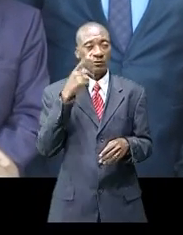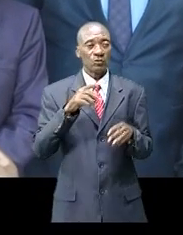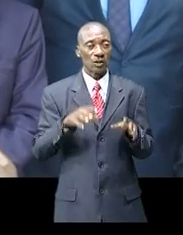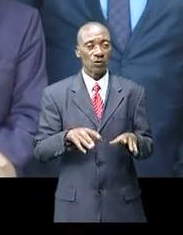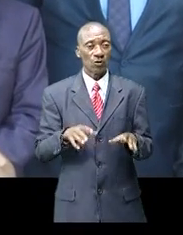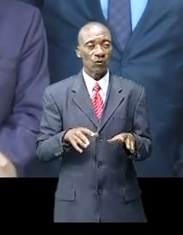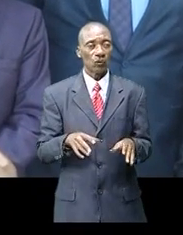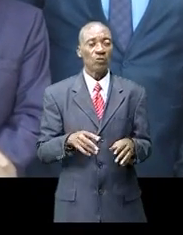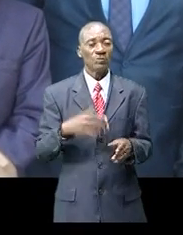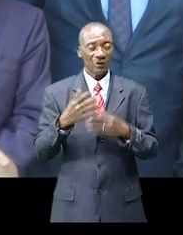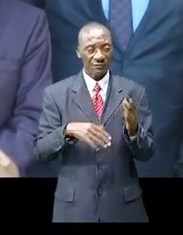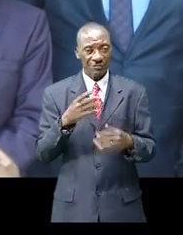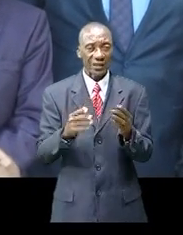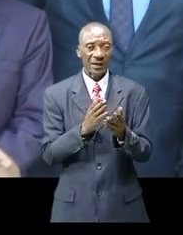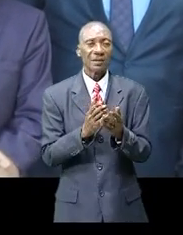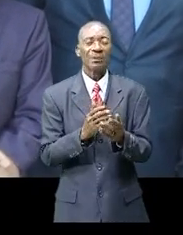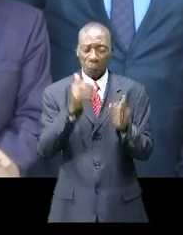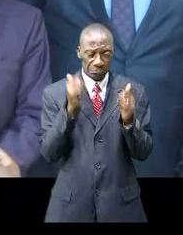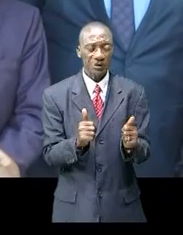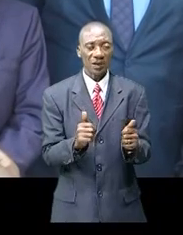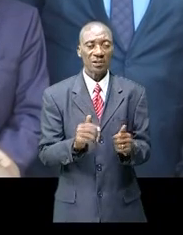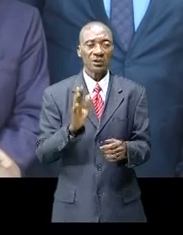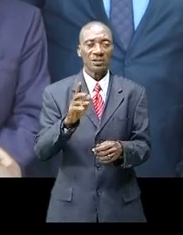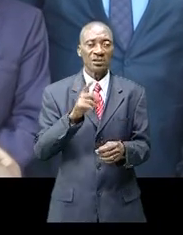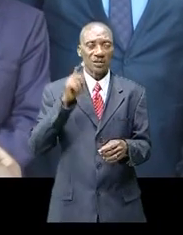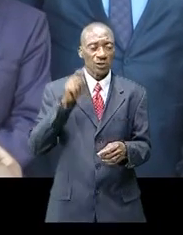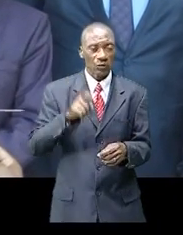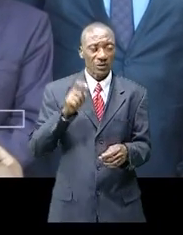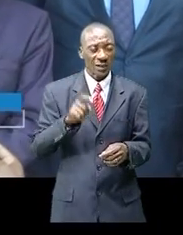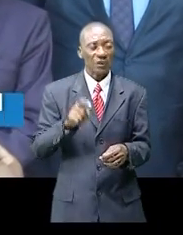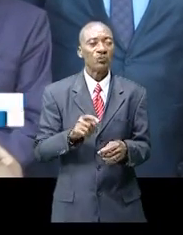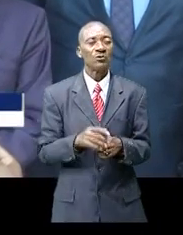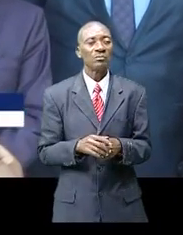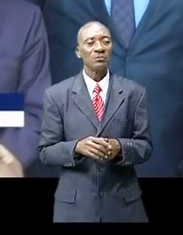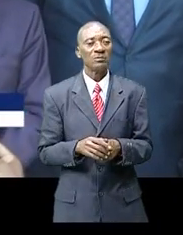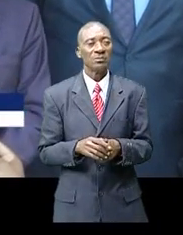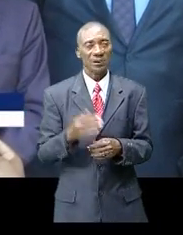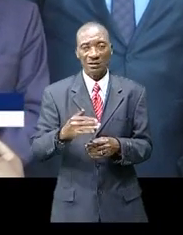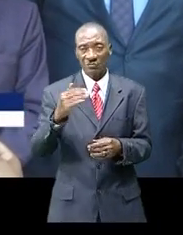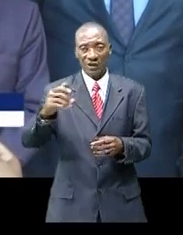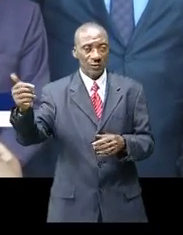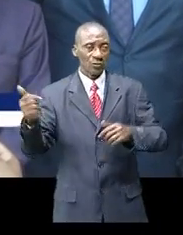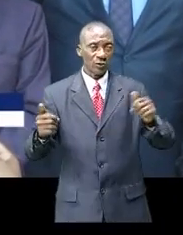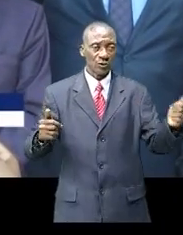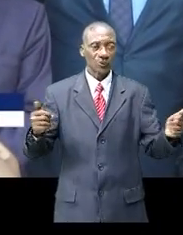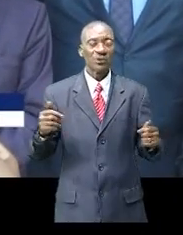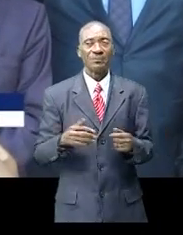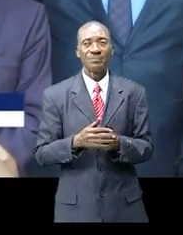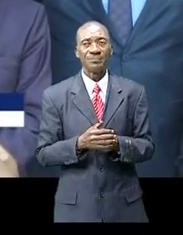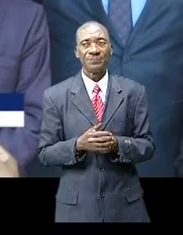remplisse correctement les obligations qu'elle a contractées vis-à-vis de l'UIT, de manière à être